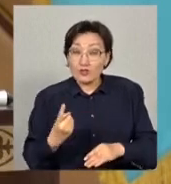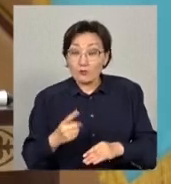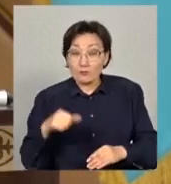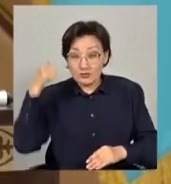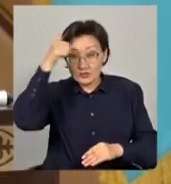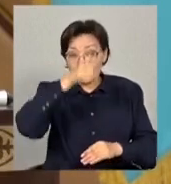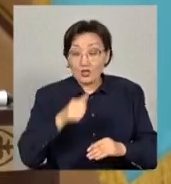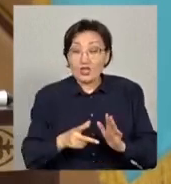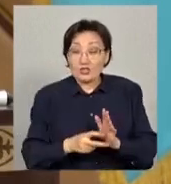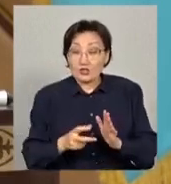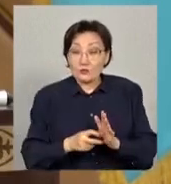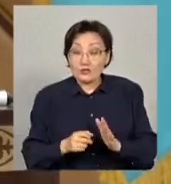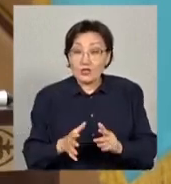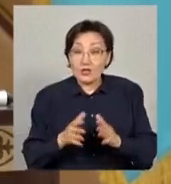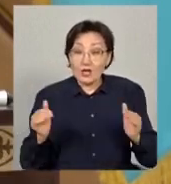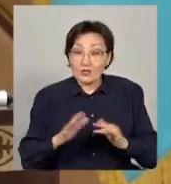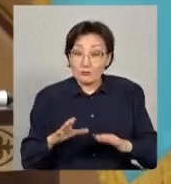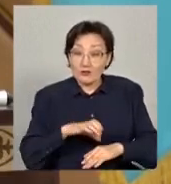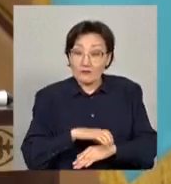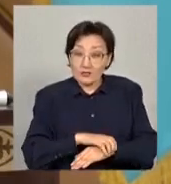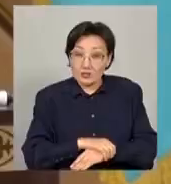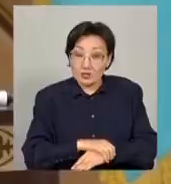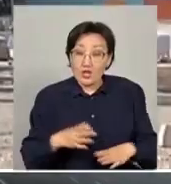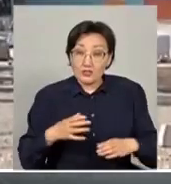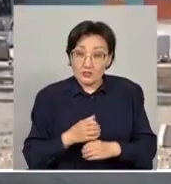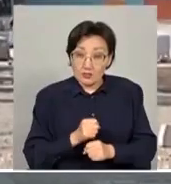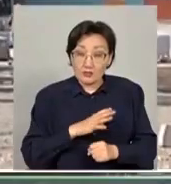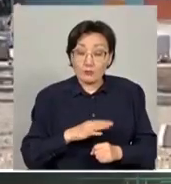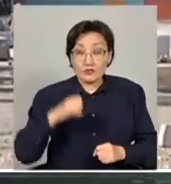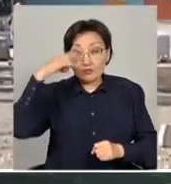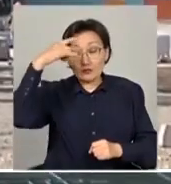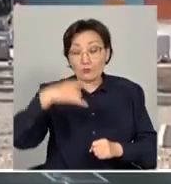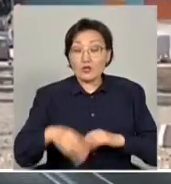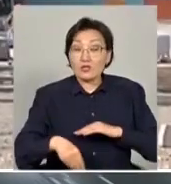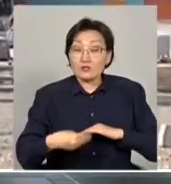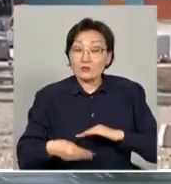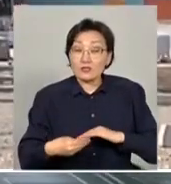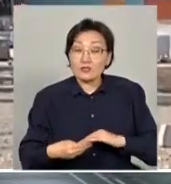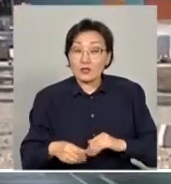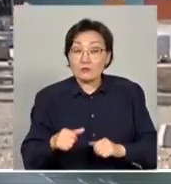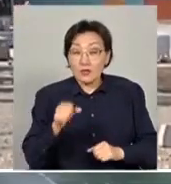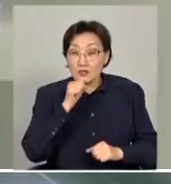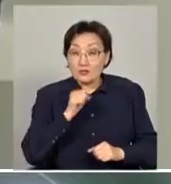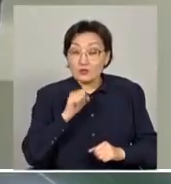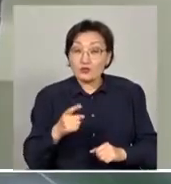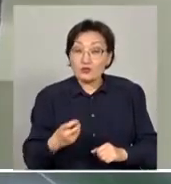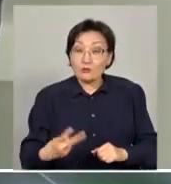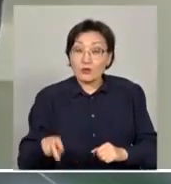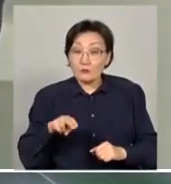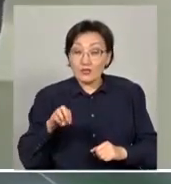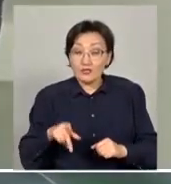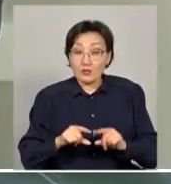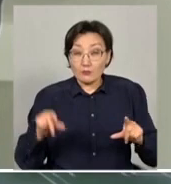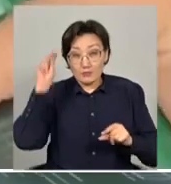жылы 800-ден аспайтын фактілерге дейін төмендеттік. Қазақстанда сыбайлас жемқорлықпен жымқырылған 120 миллиард теңге